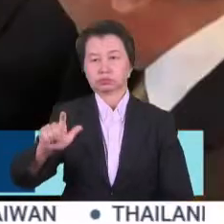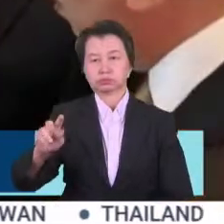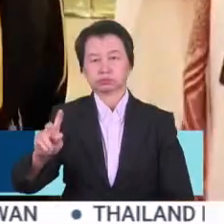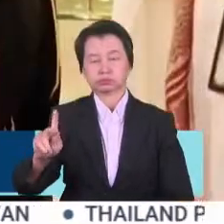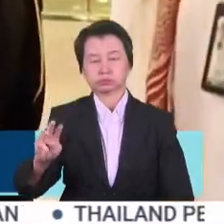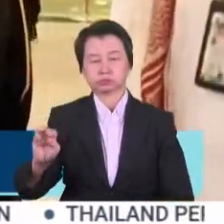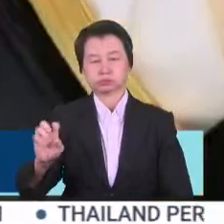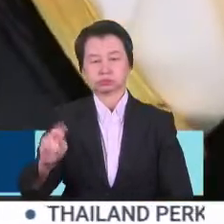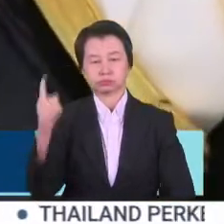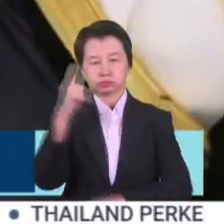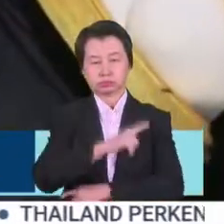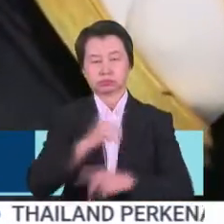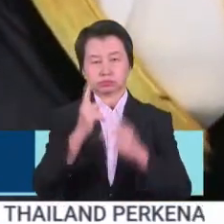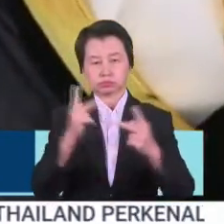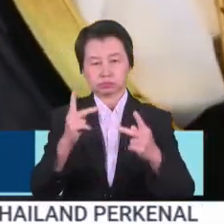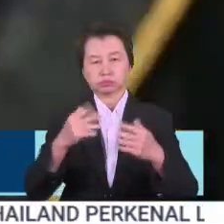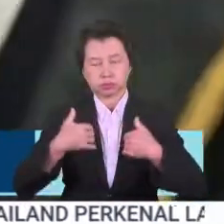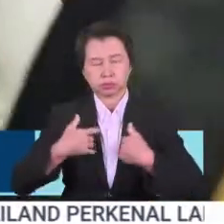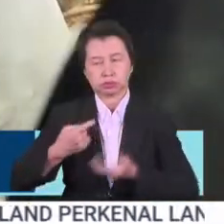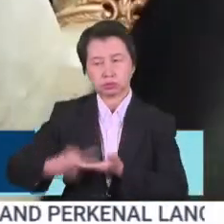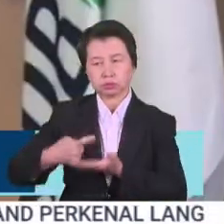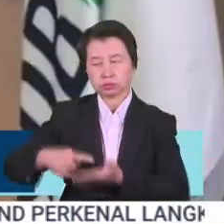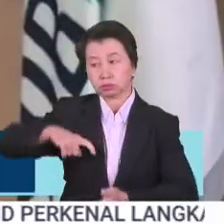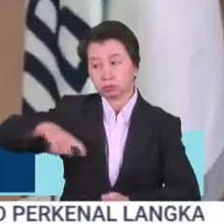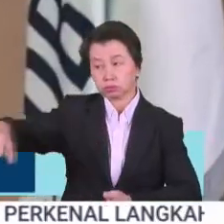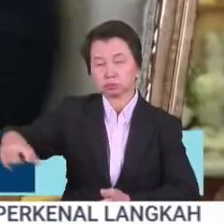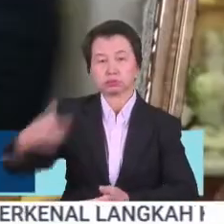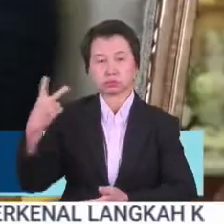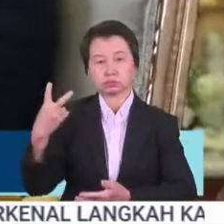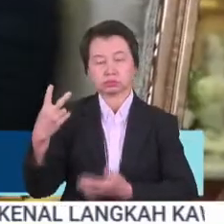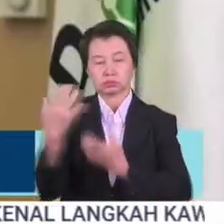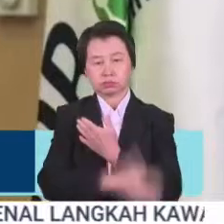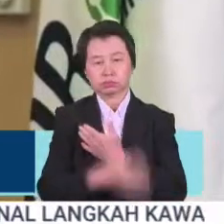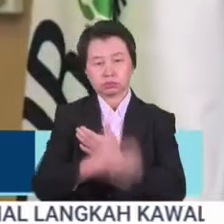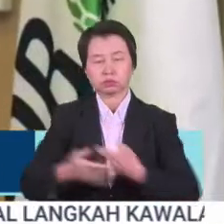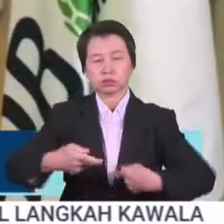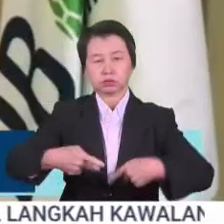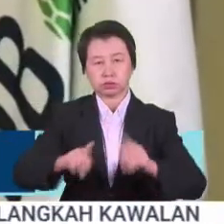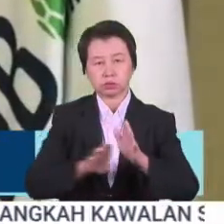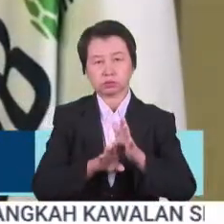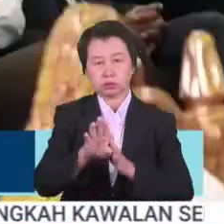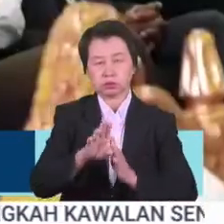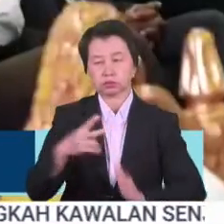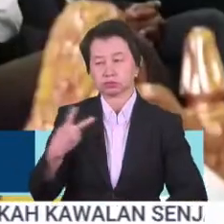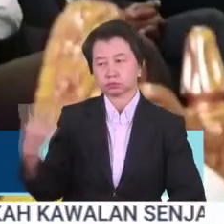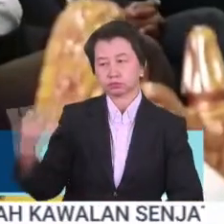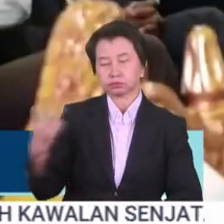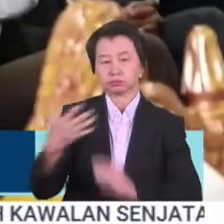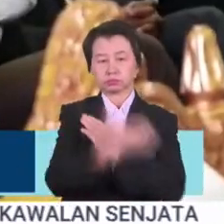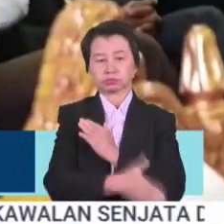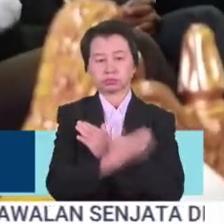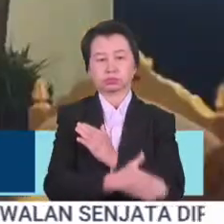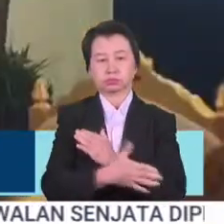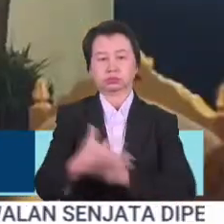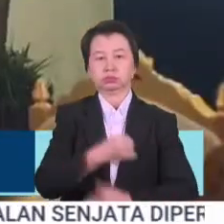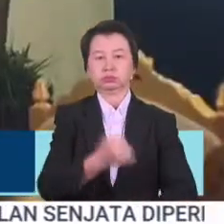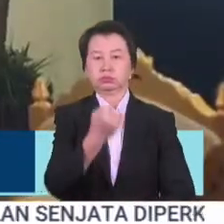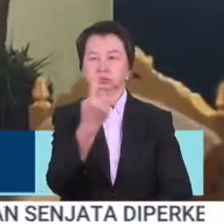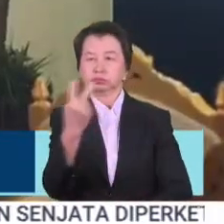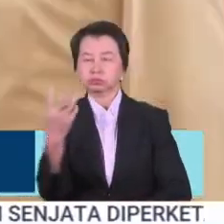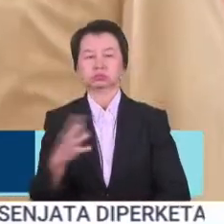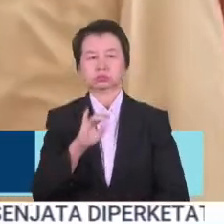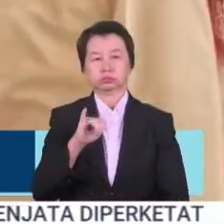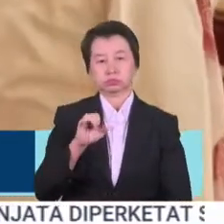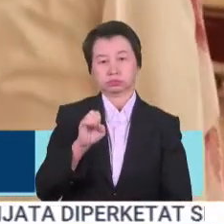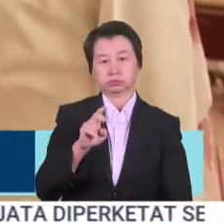Khamis. Antara dibincangkan hubungan dua hala yang istimewa termasuk peluang pembangunan kedua-dua negara. Selain itu, beberapa isu yang